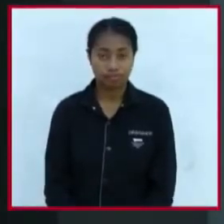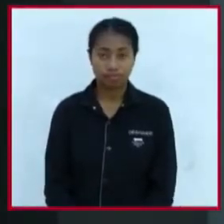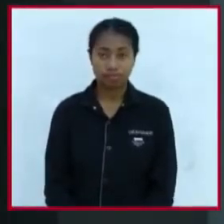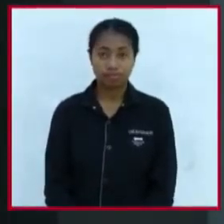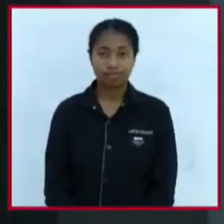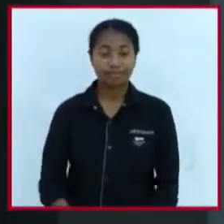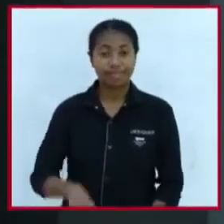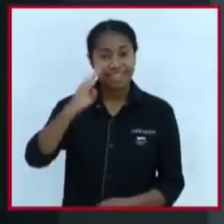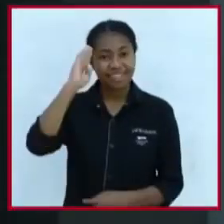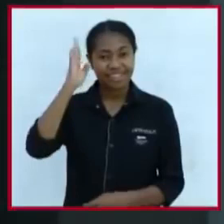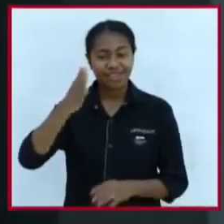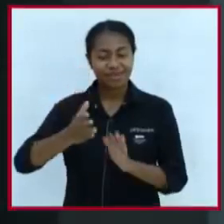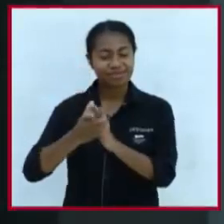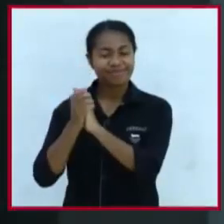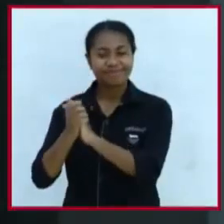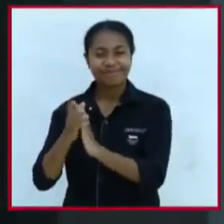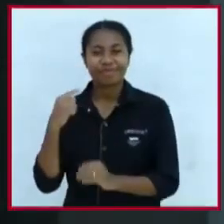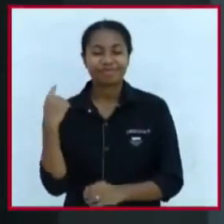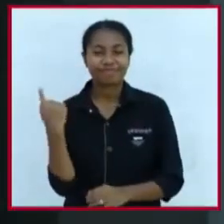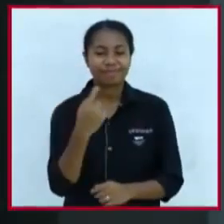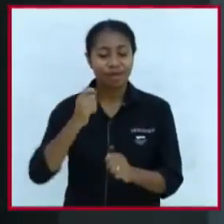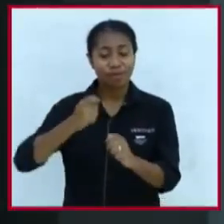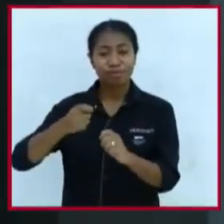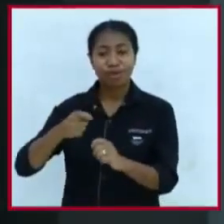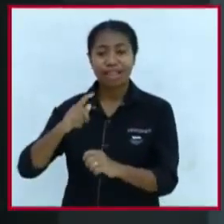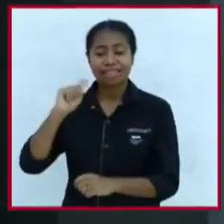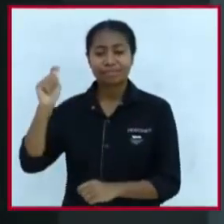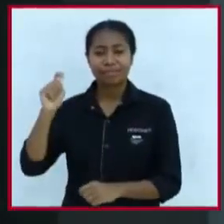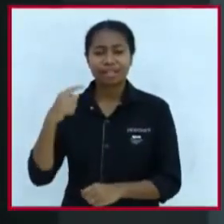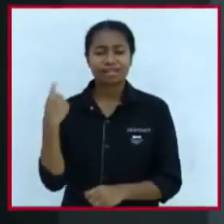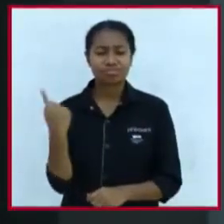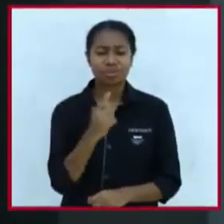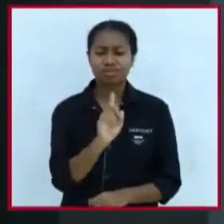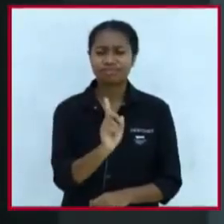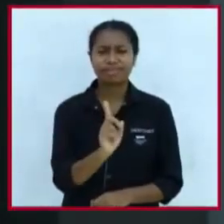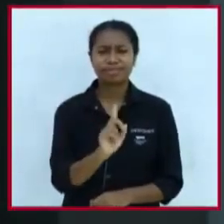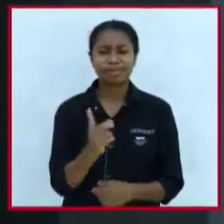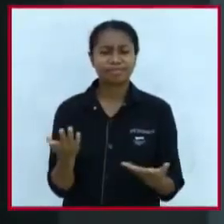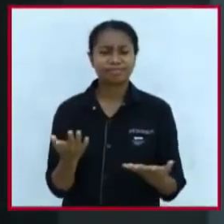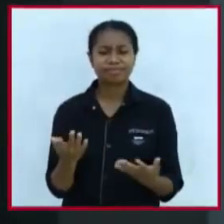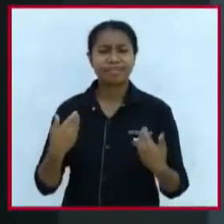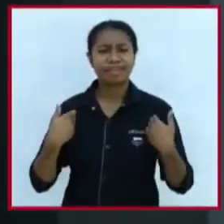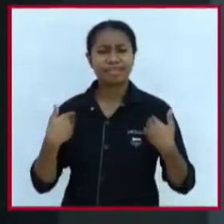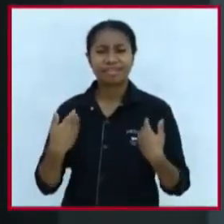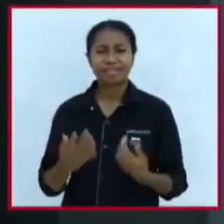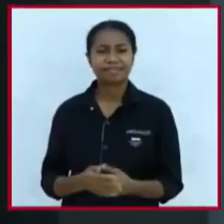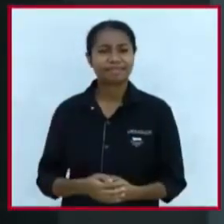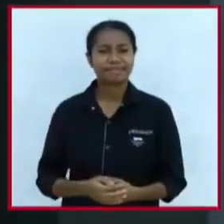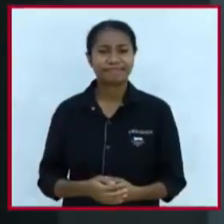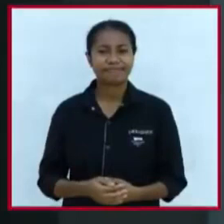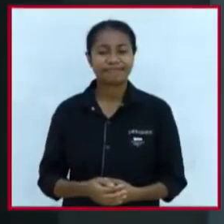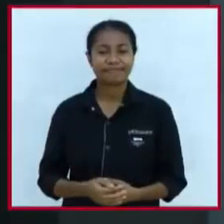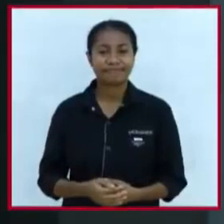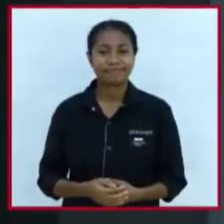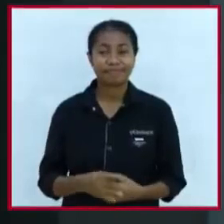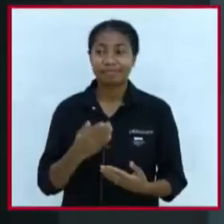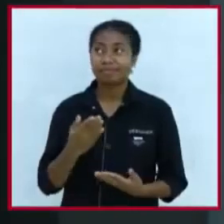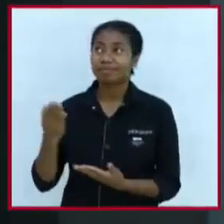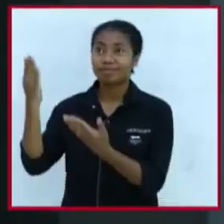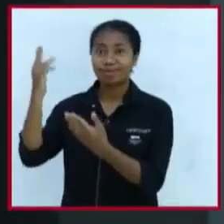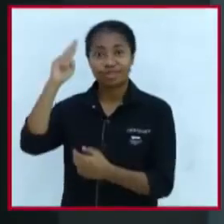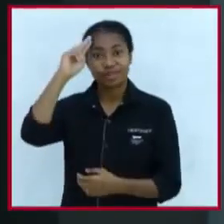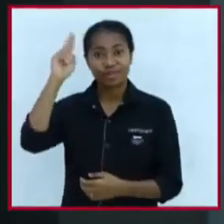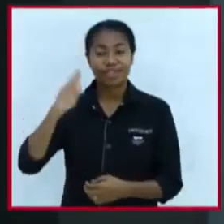Shalom salam sejahtera buat jemaah sekalian di mana saja saudara berada Puji Tuhan